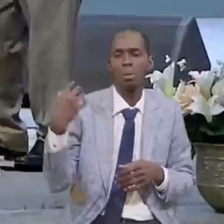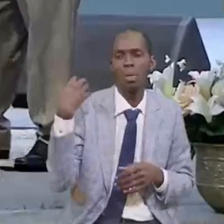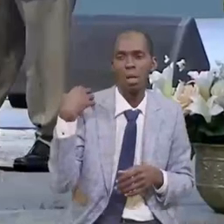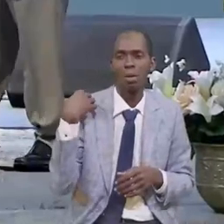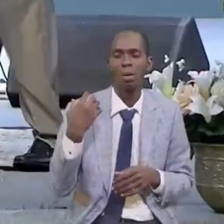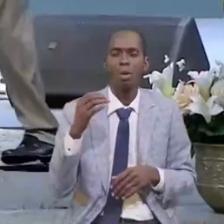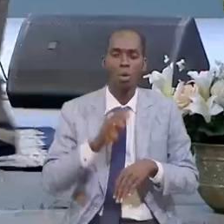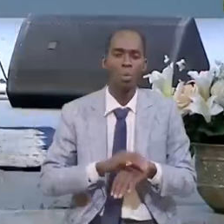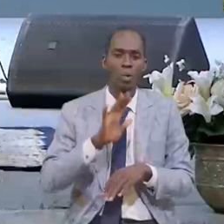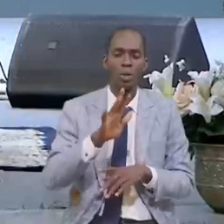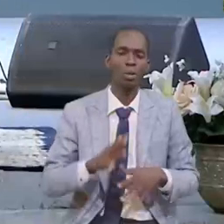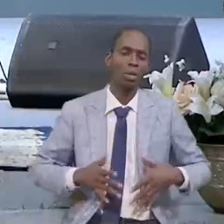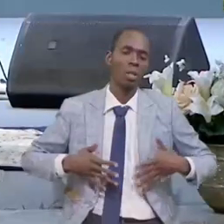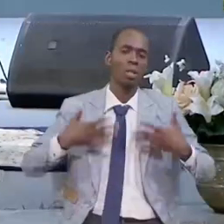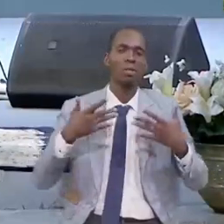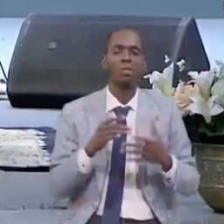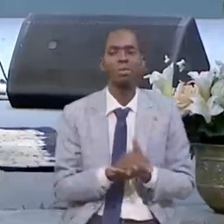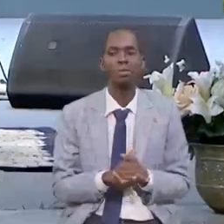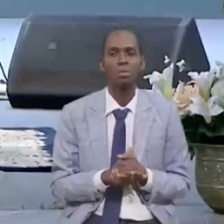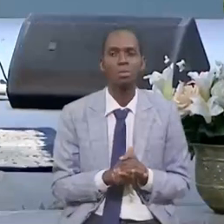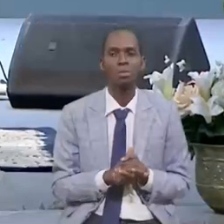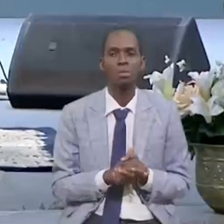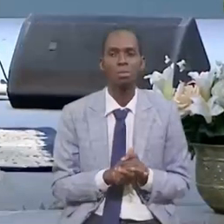l'attente du maître dans ta vie.